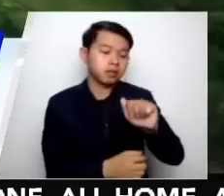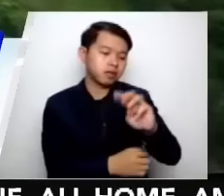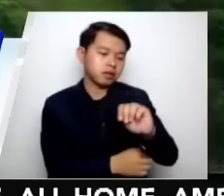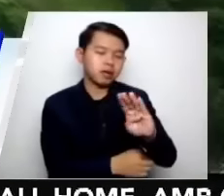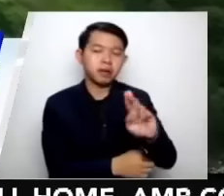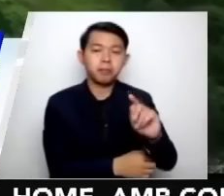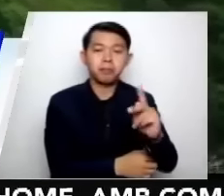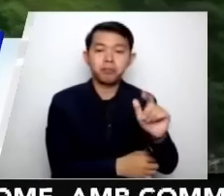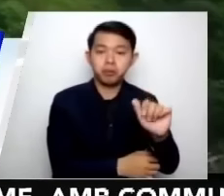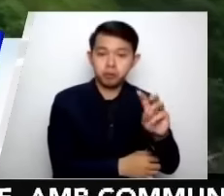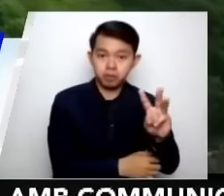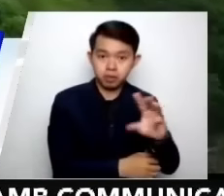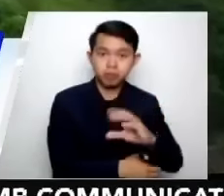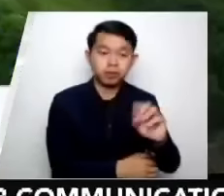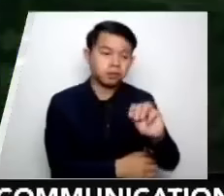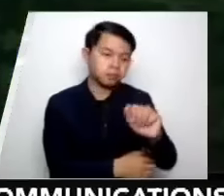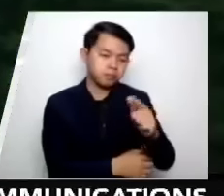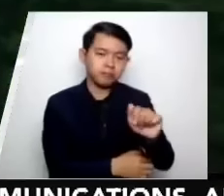Magat Dam.